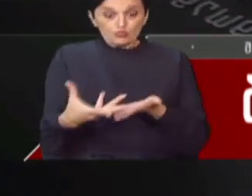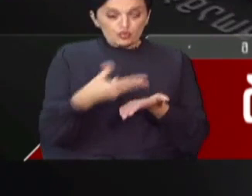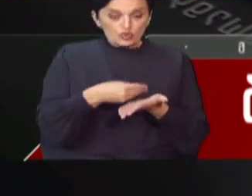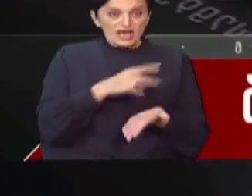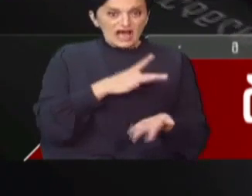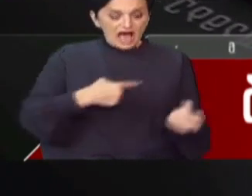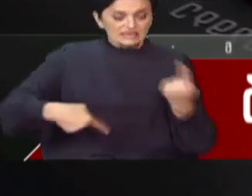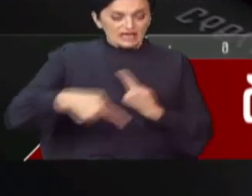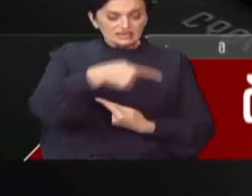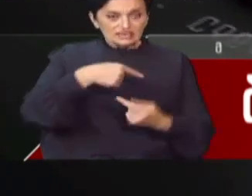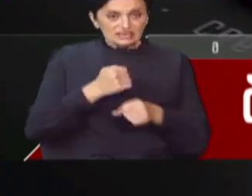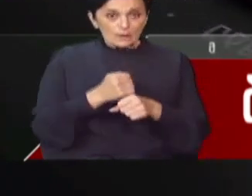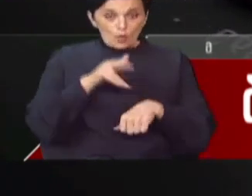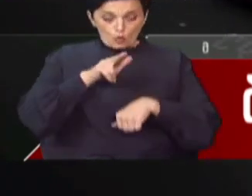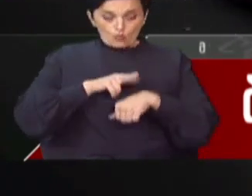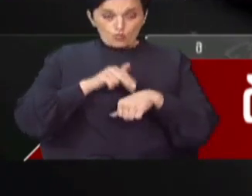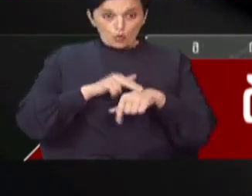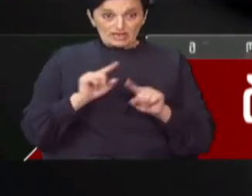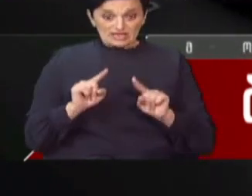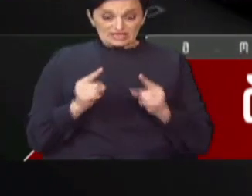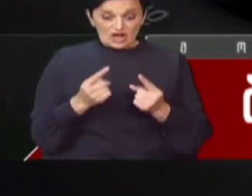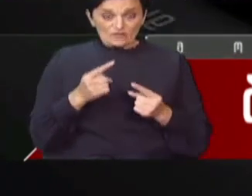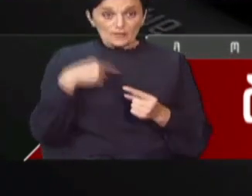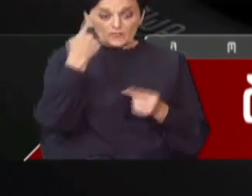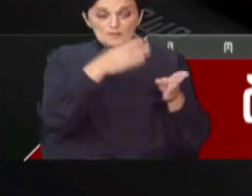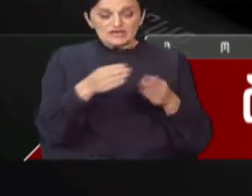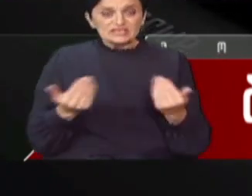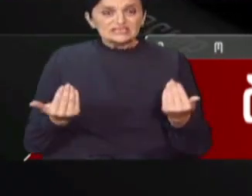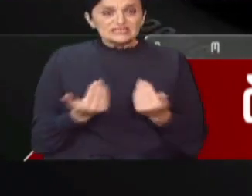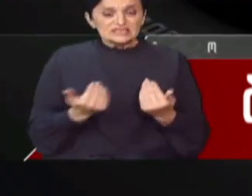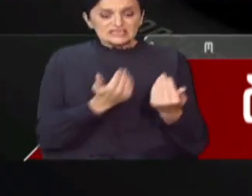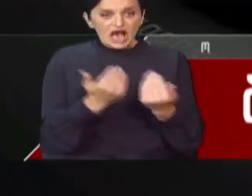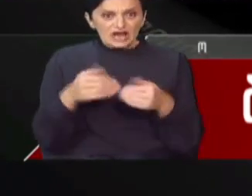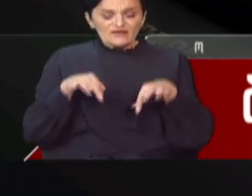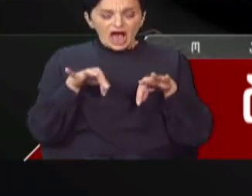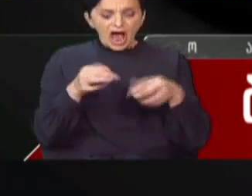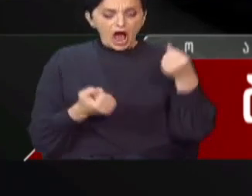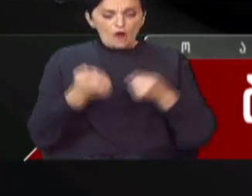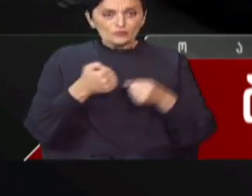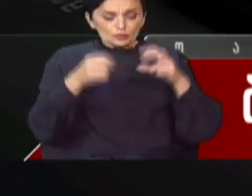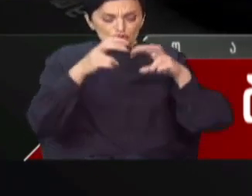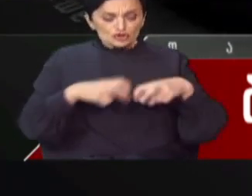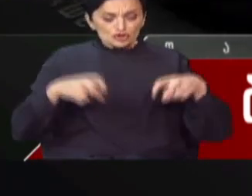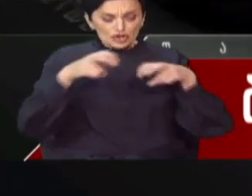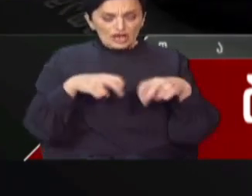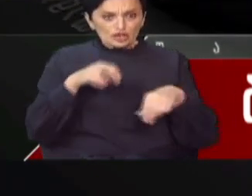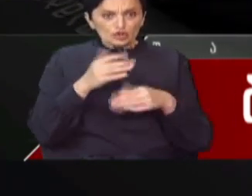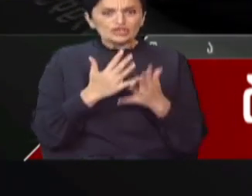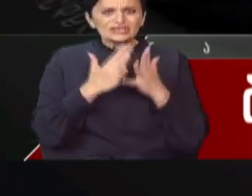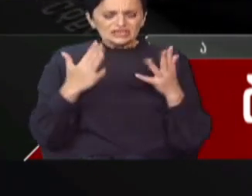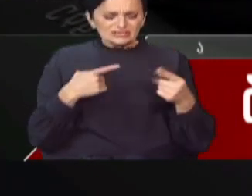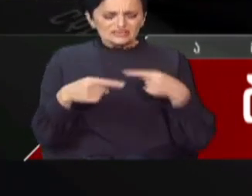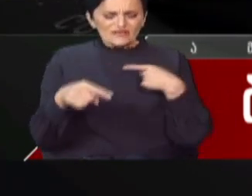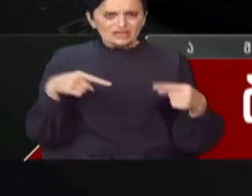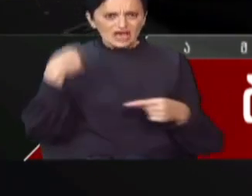გათეთრებას. Პოლიციამ დაკავებულების პირადი საცხოვრებელი სახლების, ავტომობილების ჩხრეკის შედეგად დიდი ოდენობის